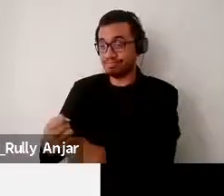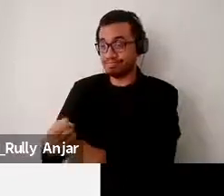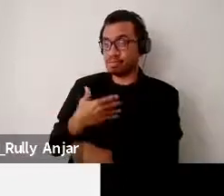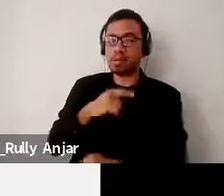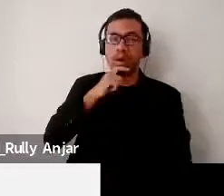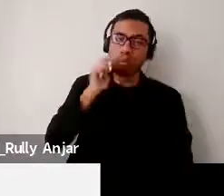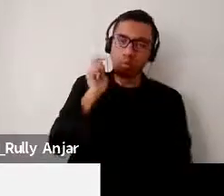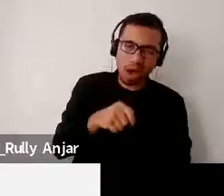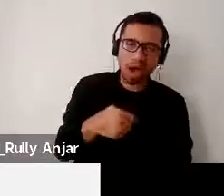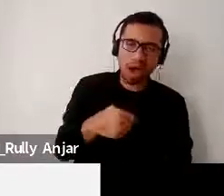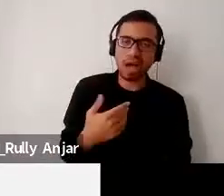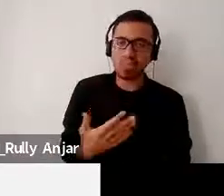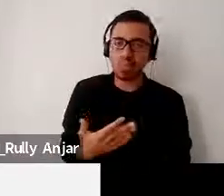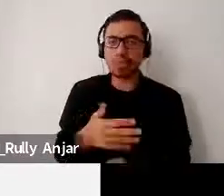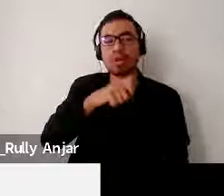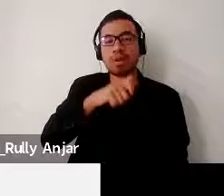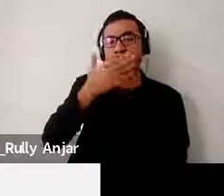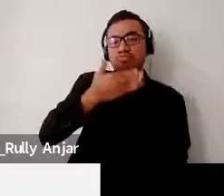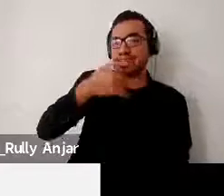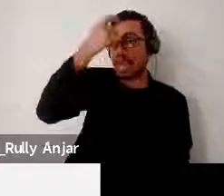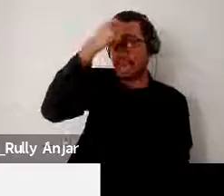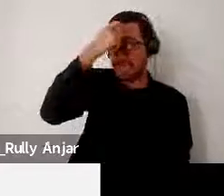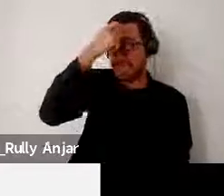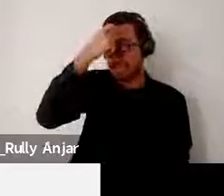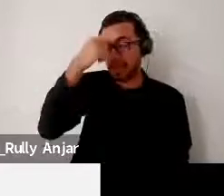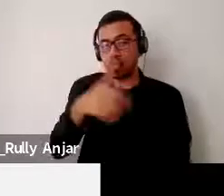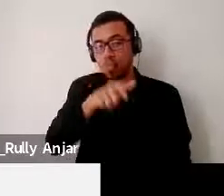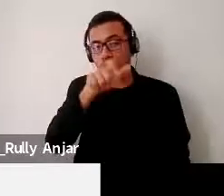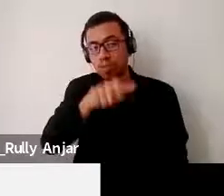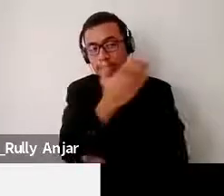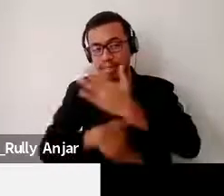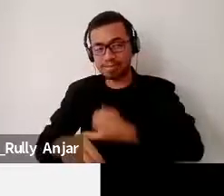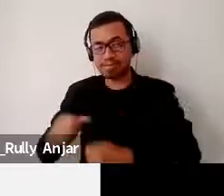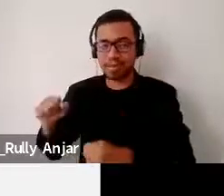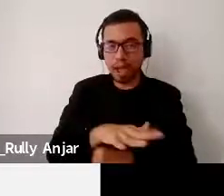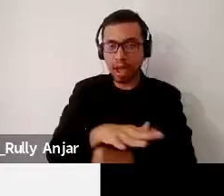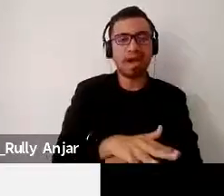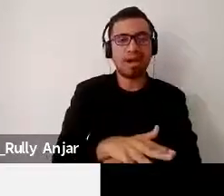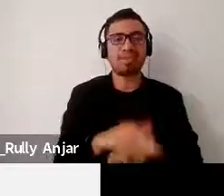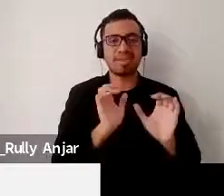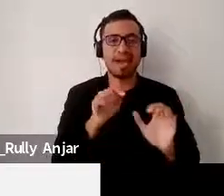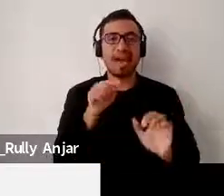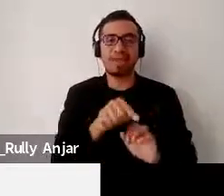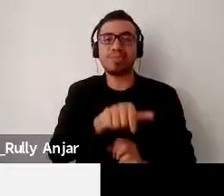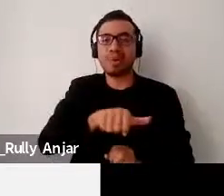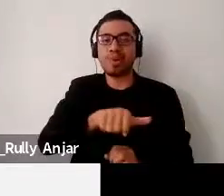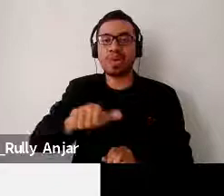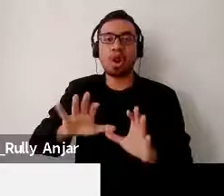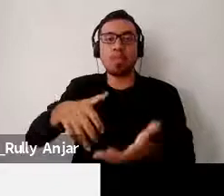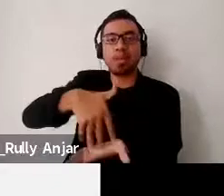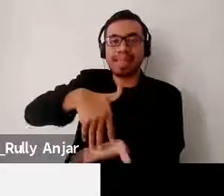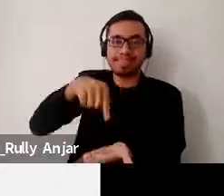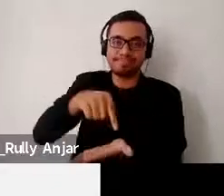kondisi medis sebelumnya. Nah, ini mungkin termasuk juga penduduk disabilitas. Mungkin sebagai